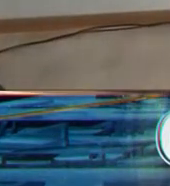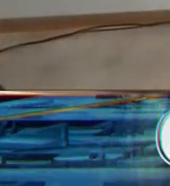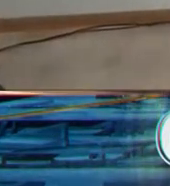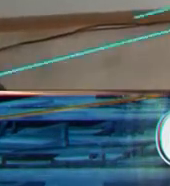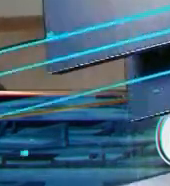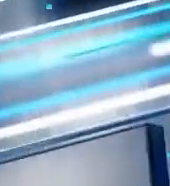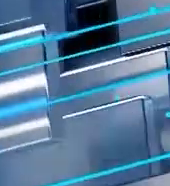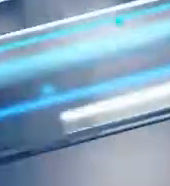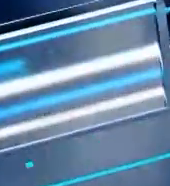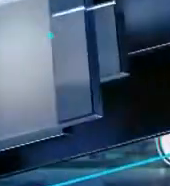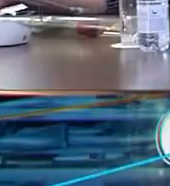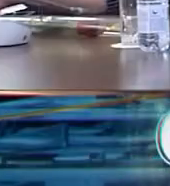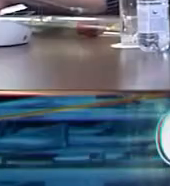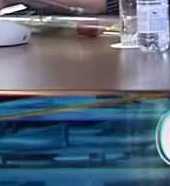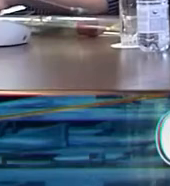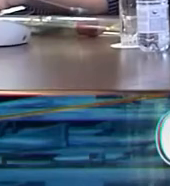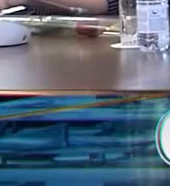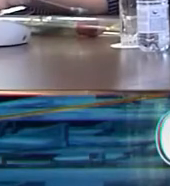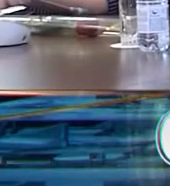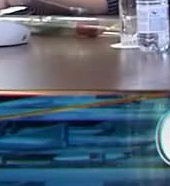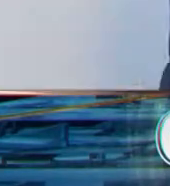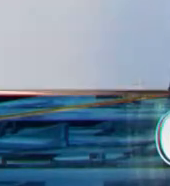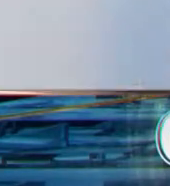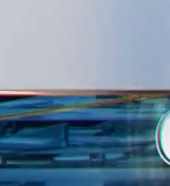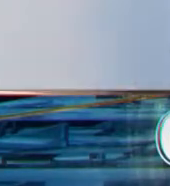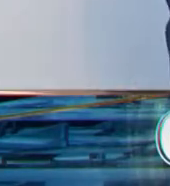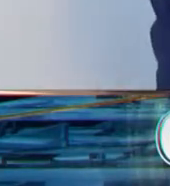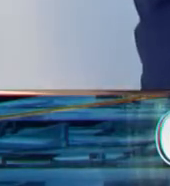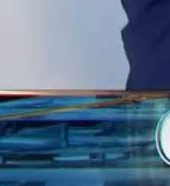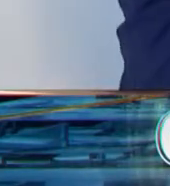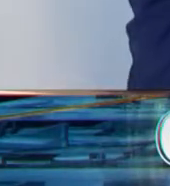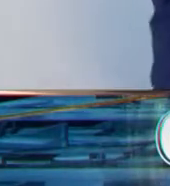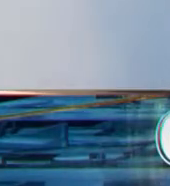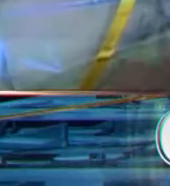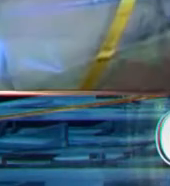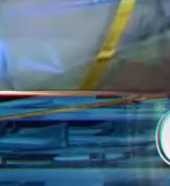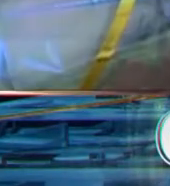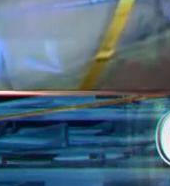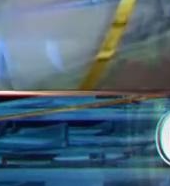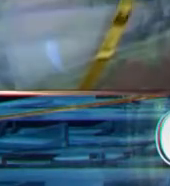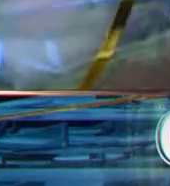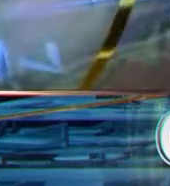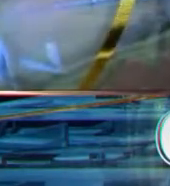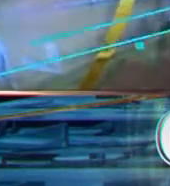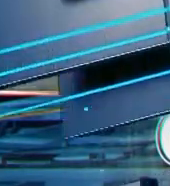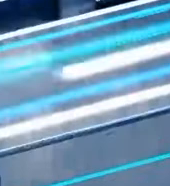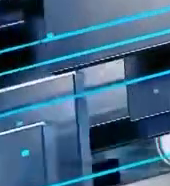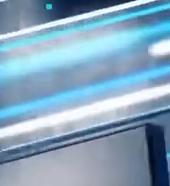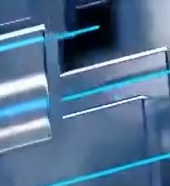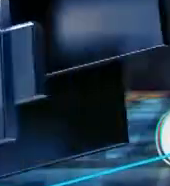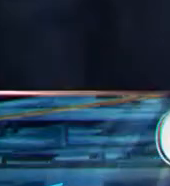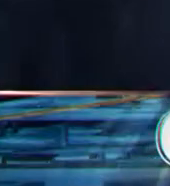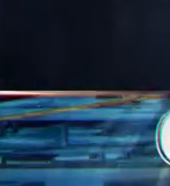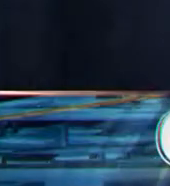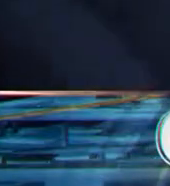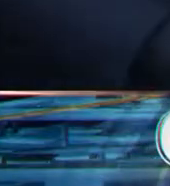Международному женскому дню. За заслуги. Сертификат на 1 миллион тенге вручен молодому преподавателю в Талдыкургане.